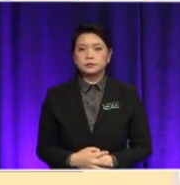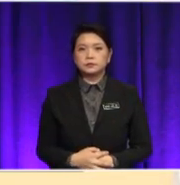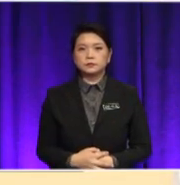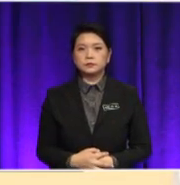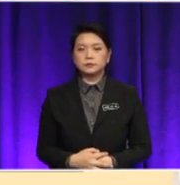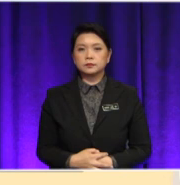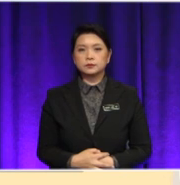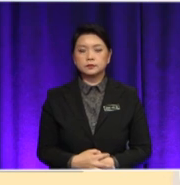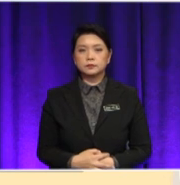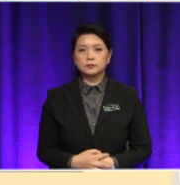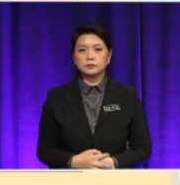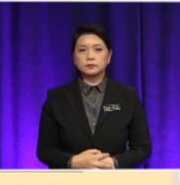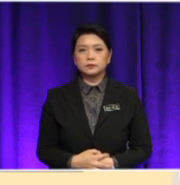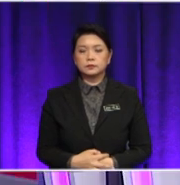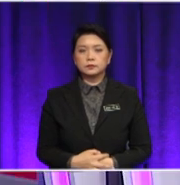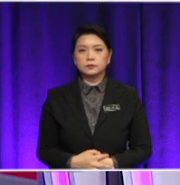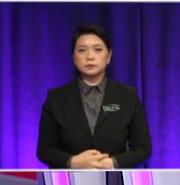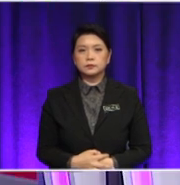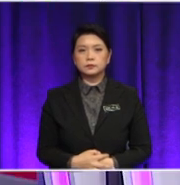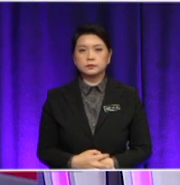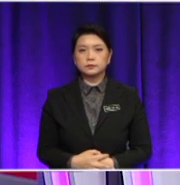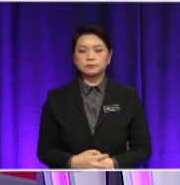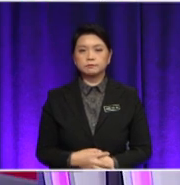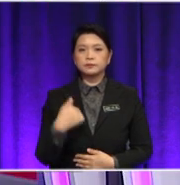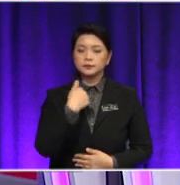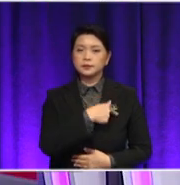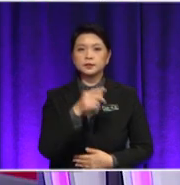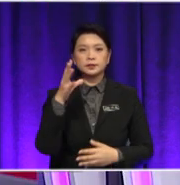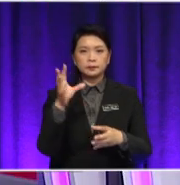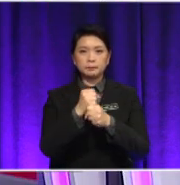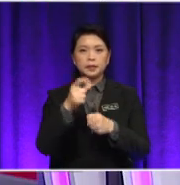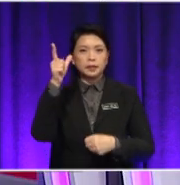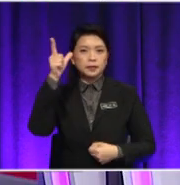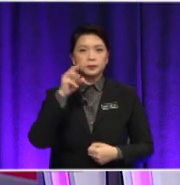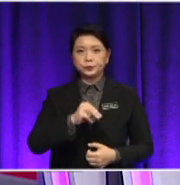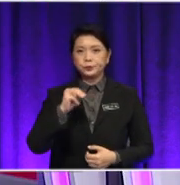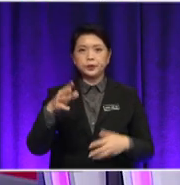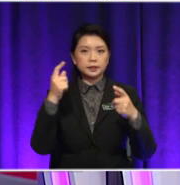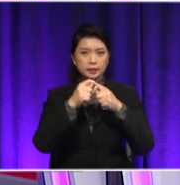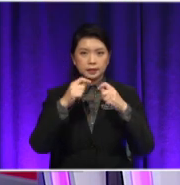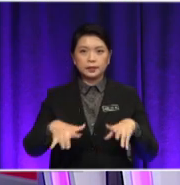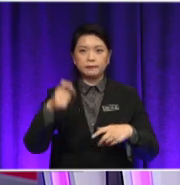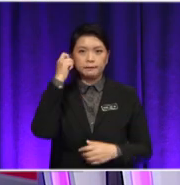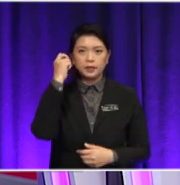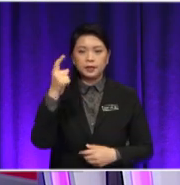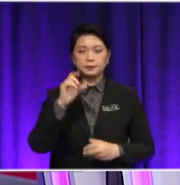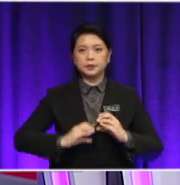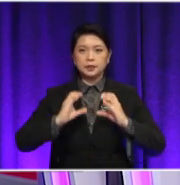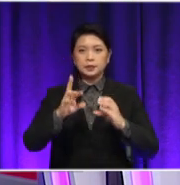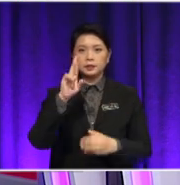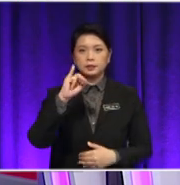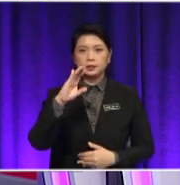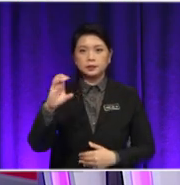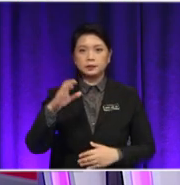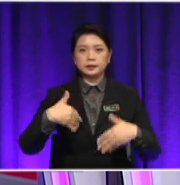Okey, baiklah. Jadi nampak je dekat sini cikgu kan. Kita dapat lihat yang mana murid-murid pun dah faham dah prosedur RISE ini